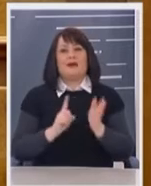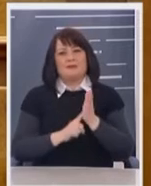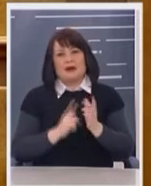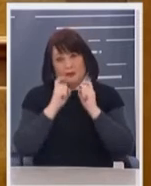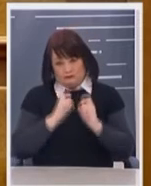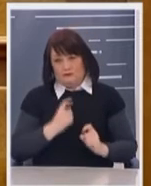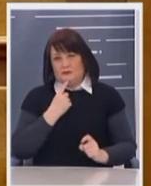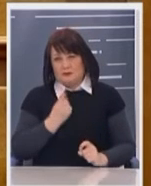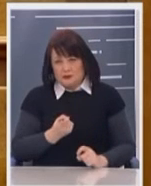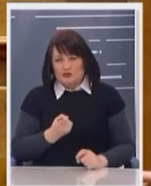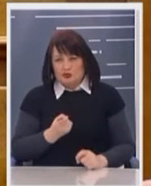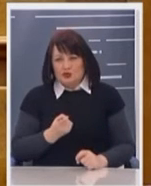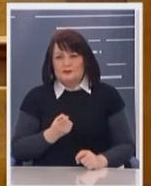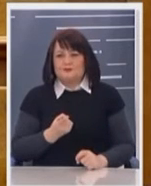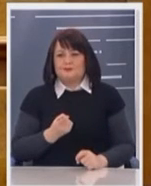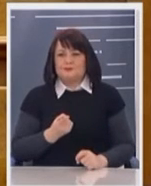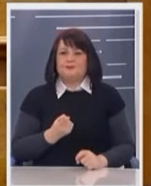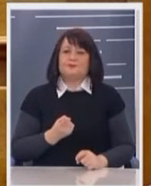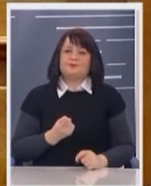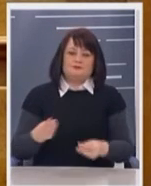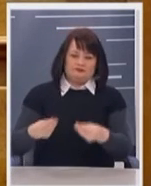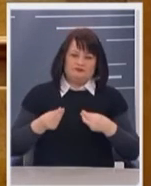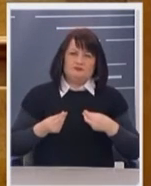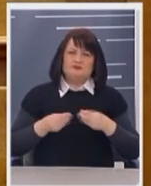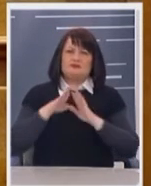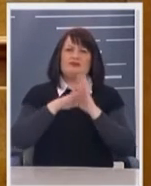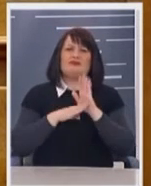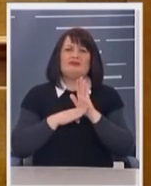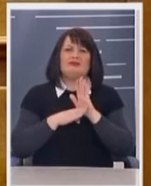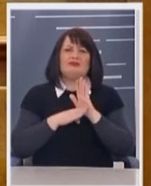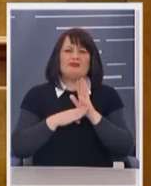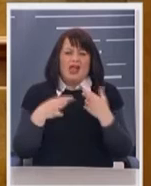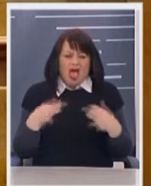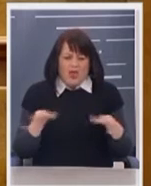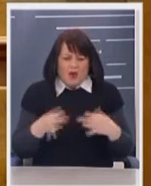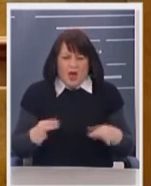πω ότι παραλάβαμε ένα σύστημα με τρομακτικά κενά.